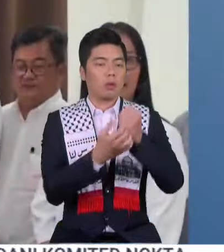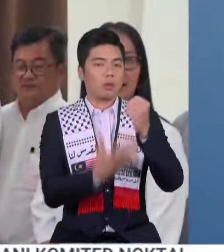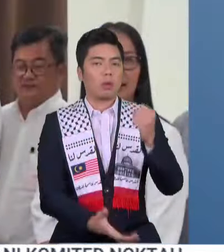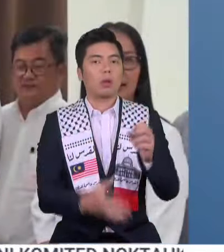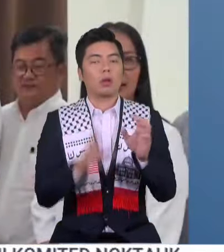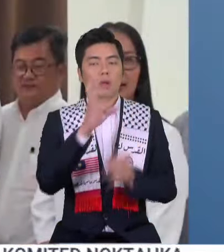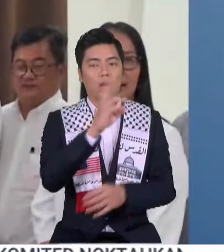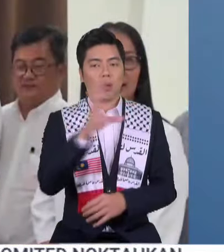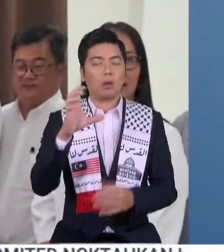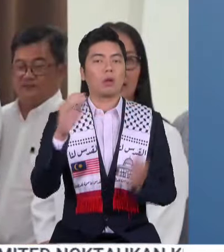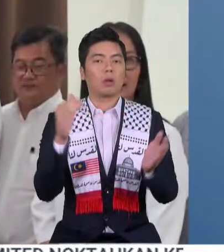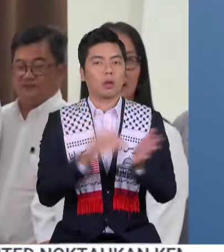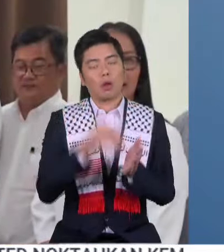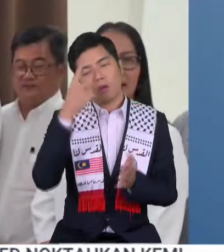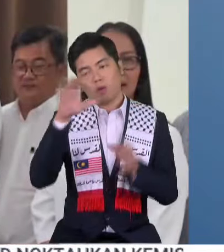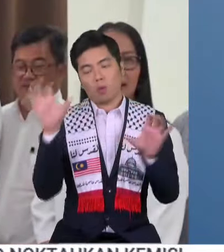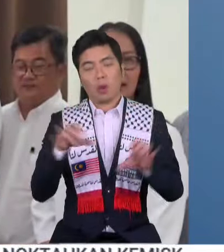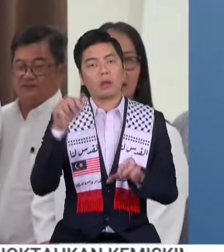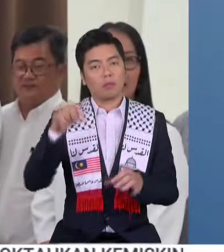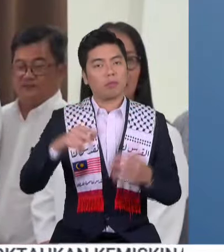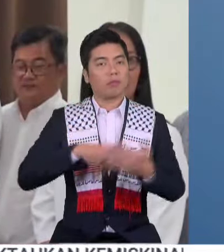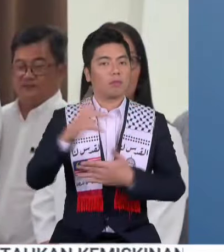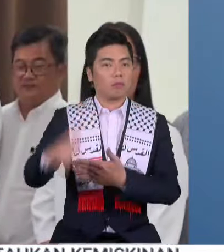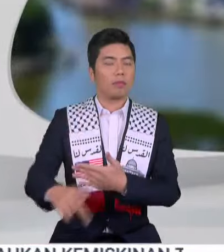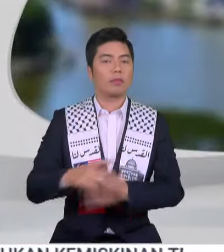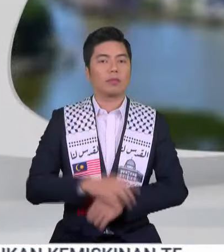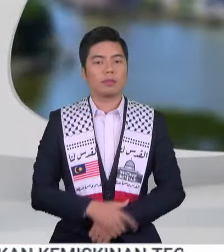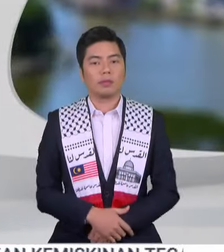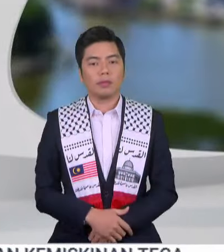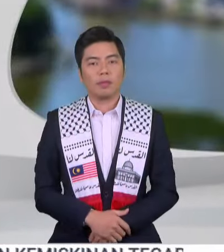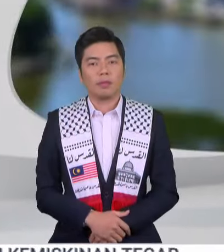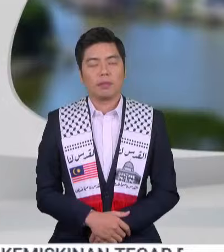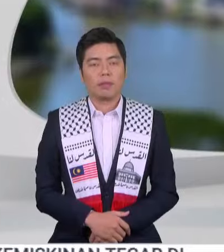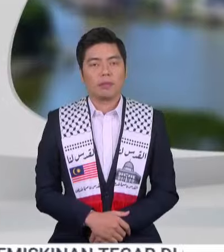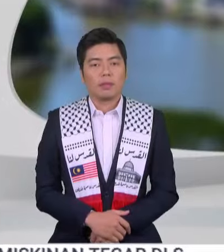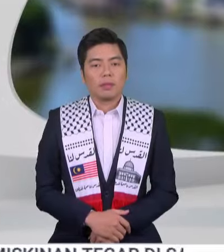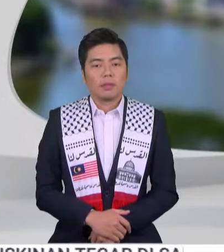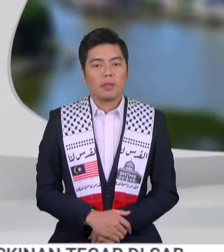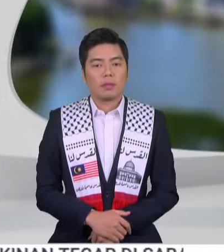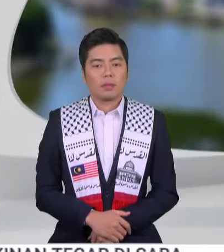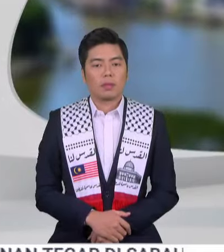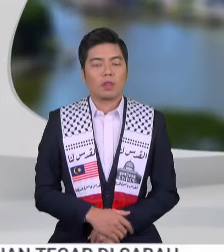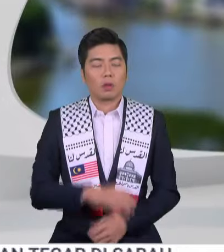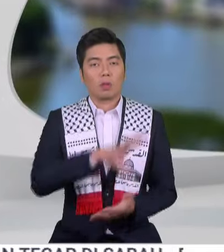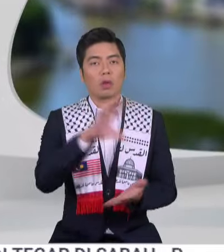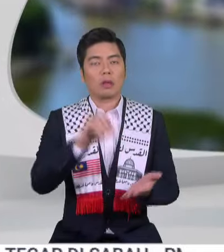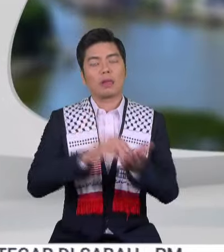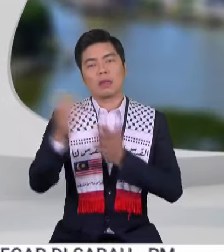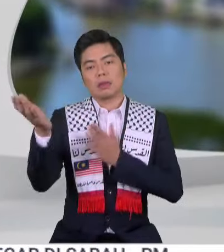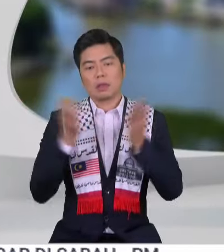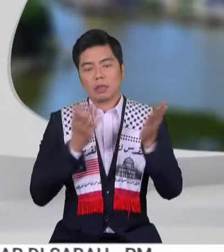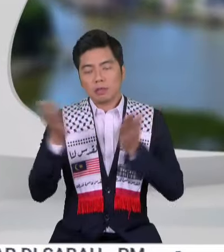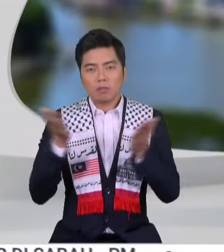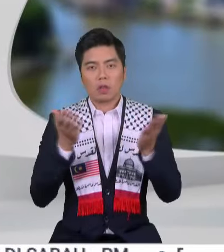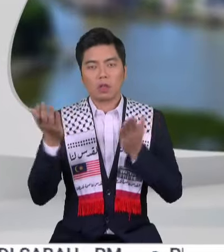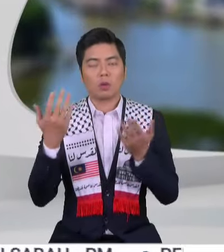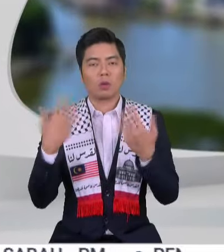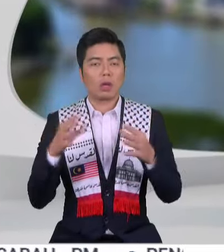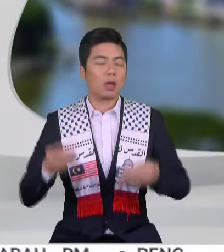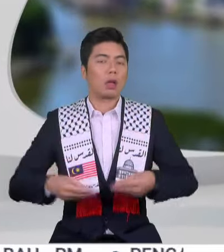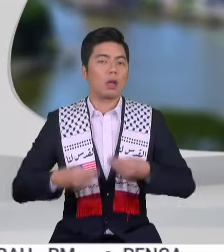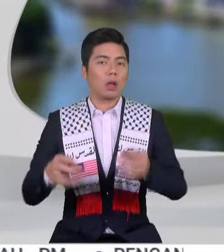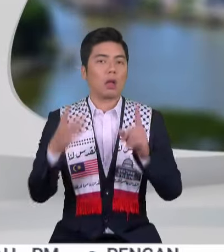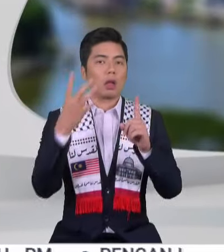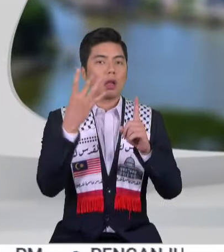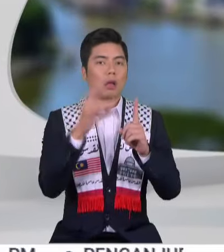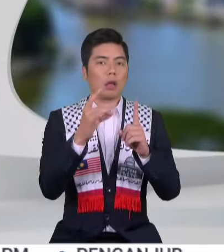RM600,000 untuk pelaksanaannya. Pusat Hikmat Dun Angka telah menyerahkan sebanyak